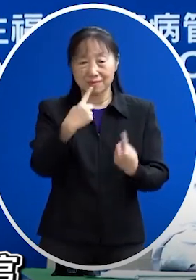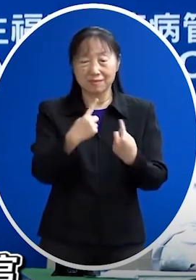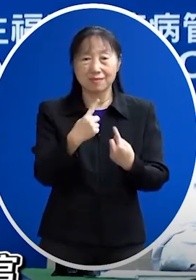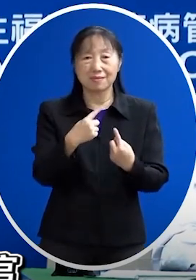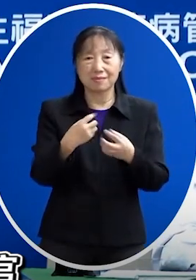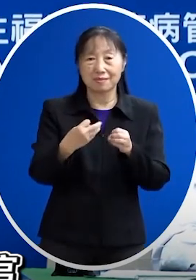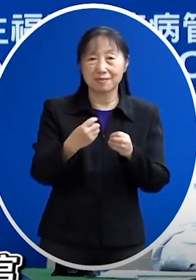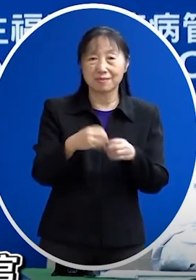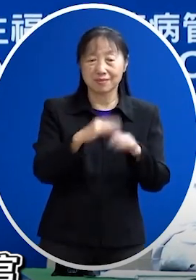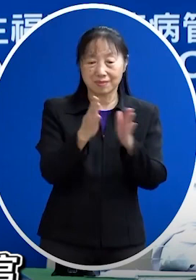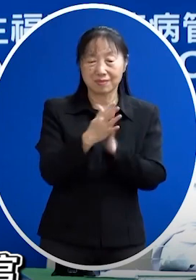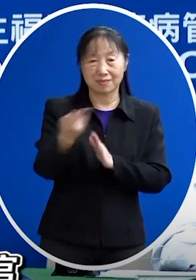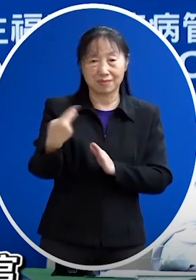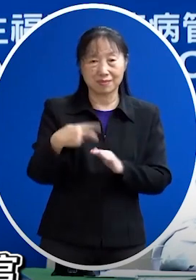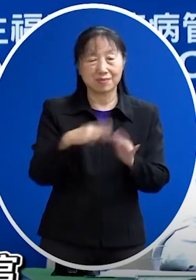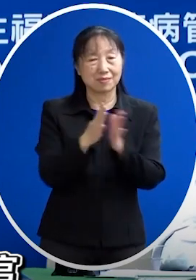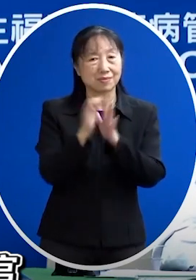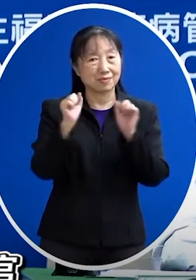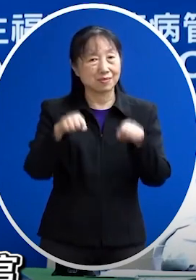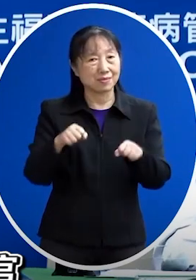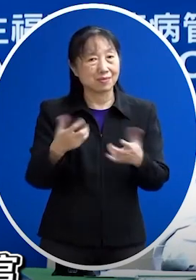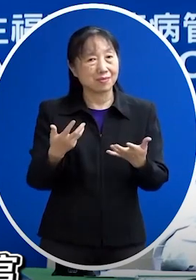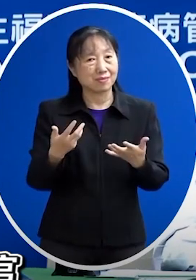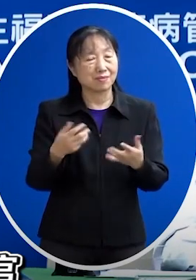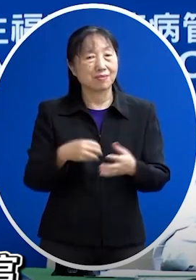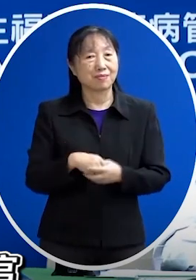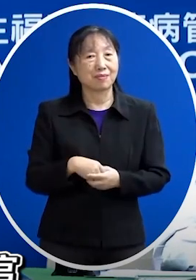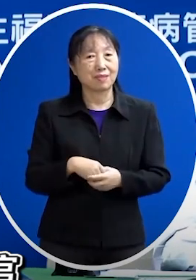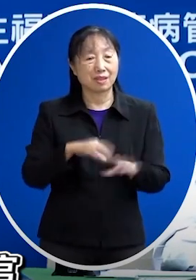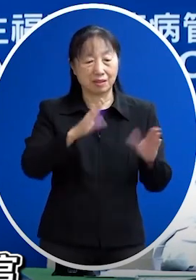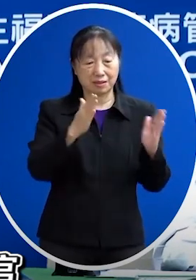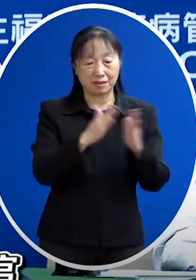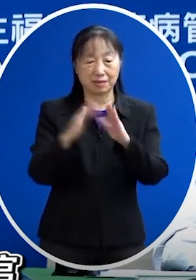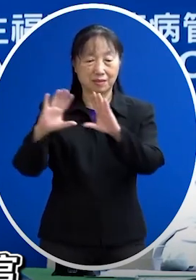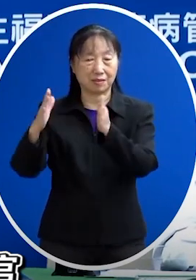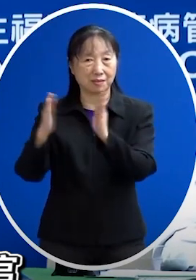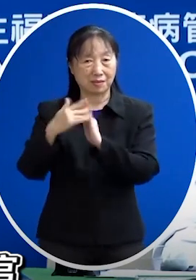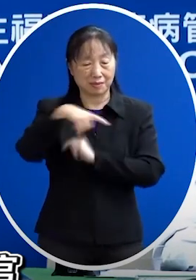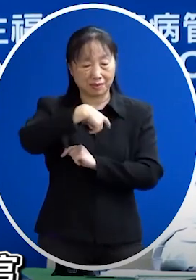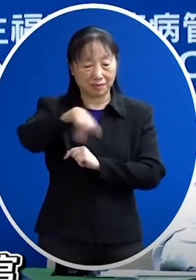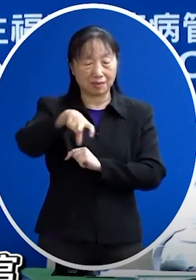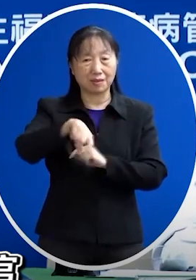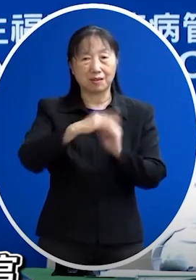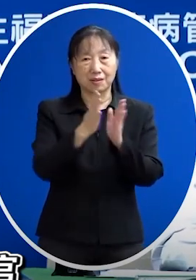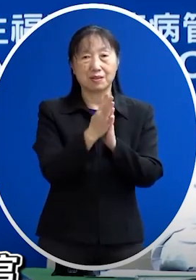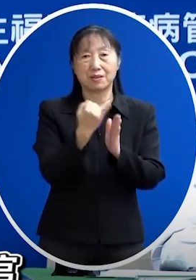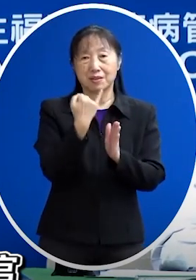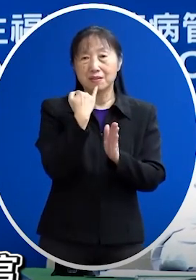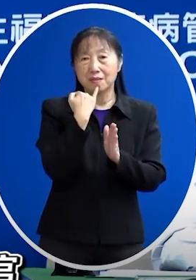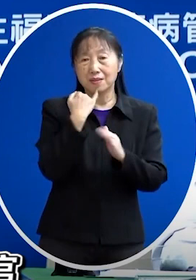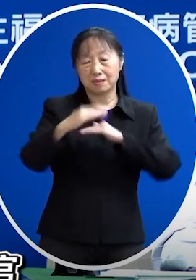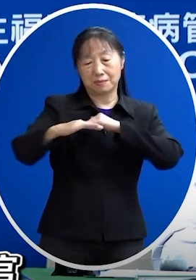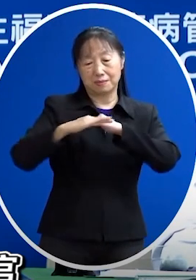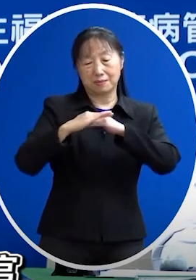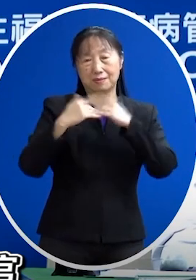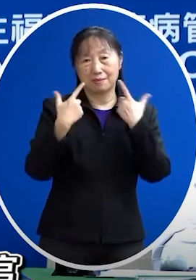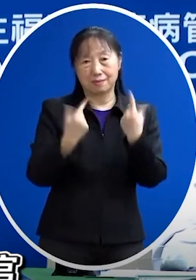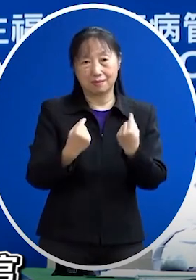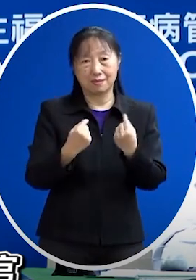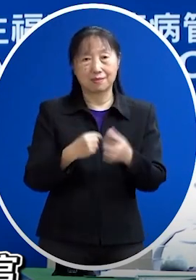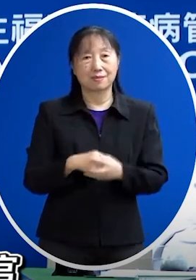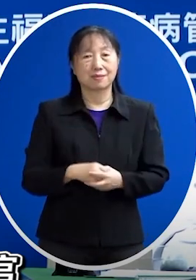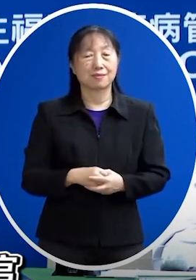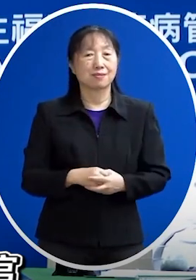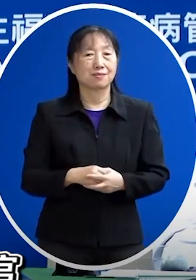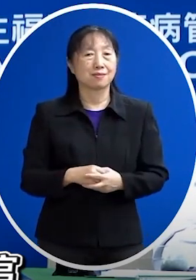是哦，双方对于双方这种哦，等于是国家对国家，但是希望是能够都是对等的嘛。哦，